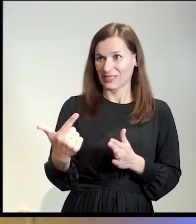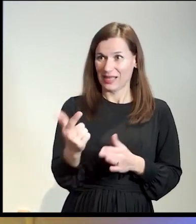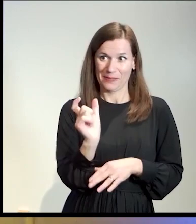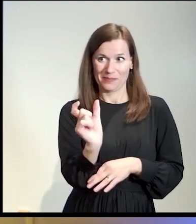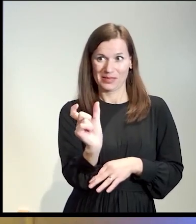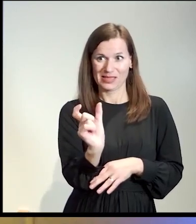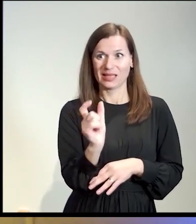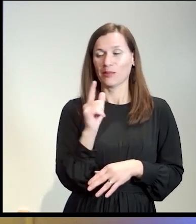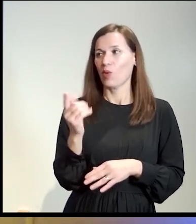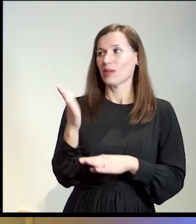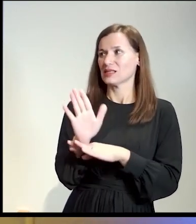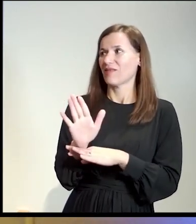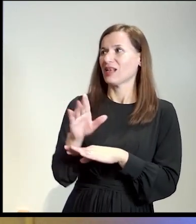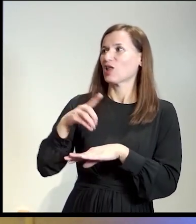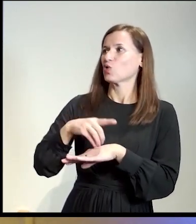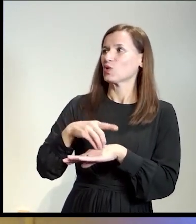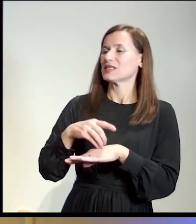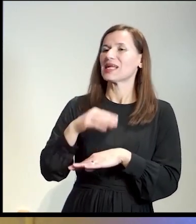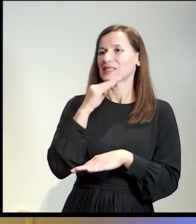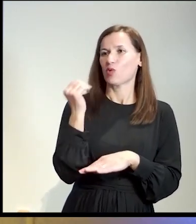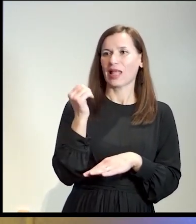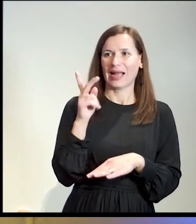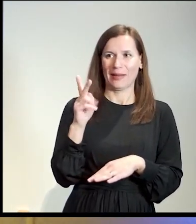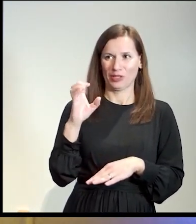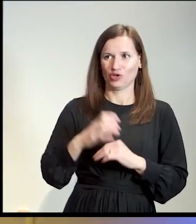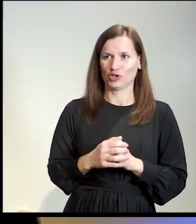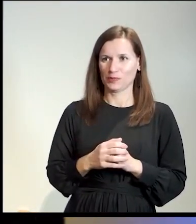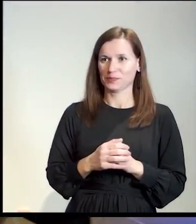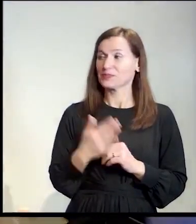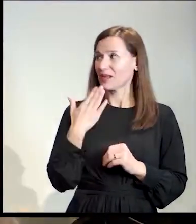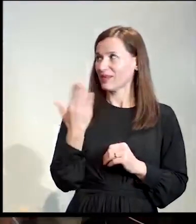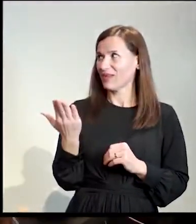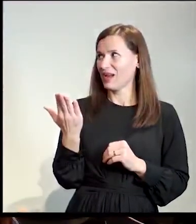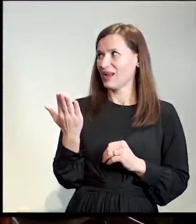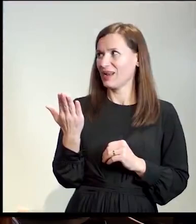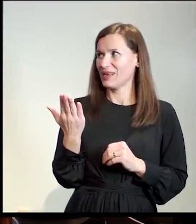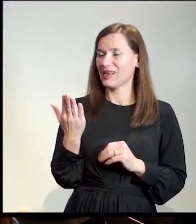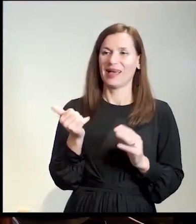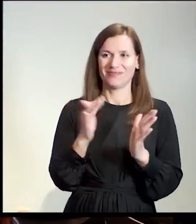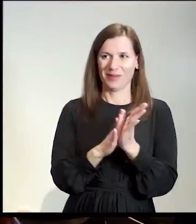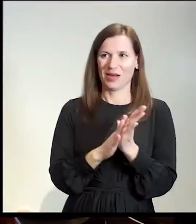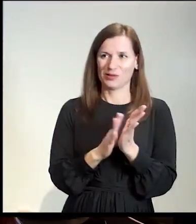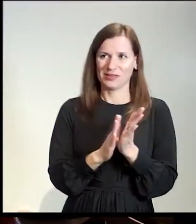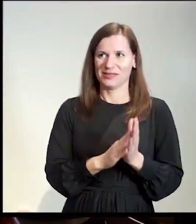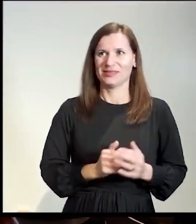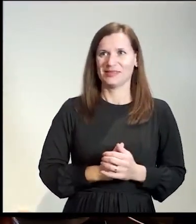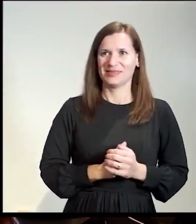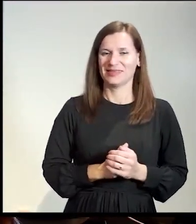predstavila kolegica doktorica Simona Klemenčič. Hvala lepa. Janošu Ježovniku en aplavz, prosim.